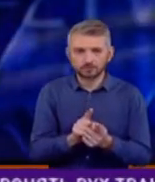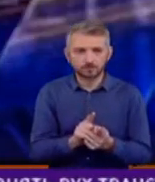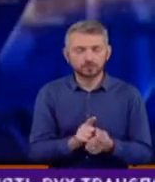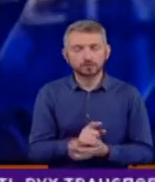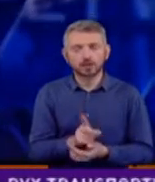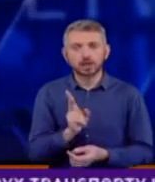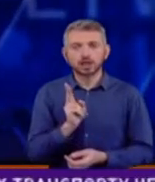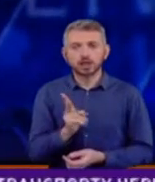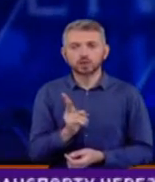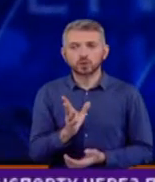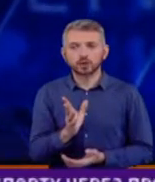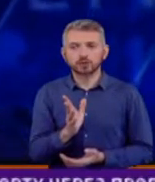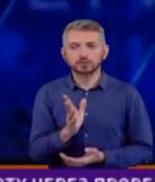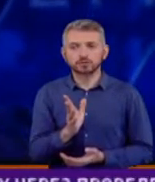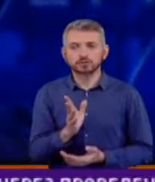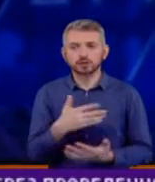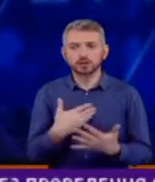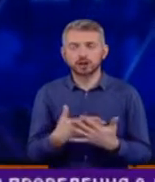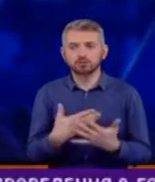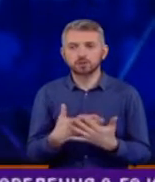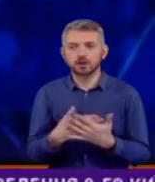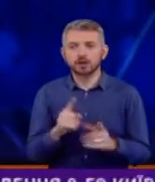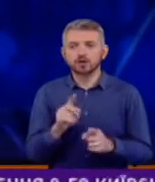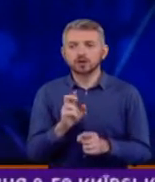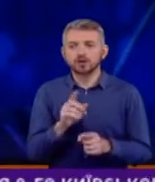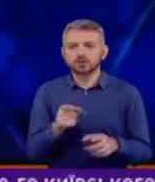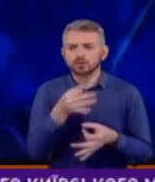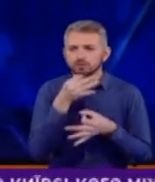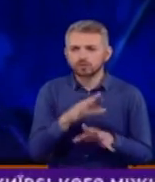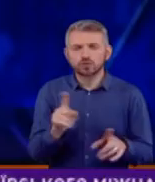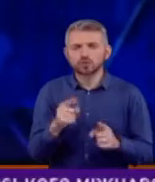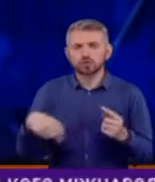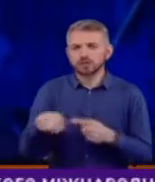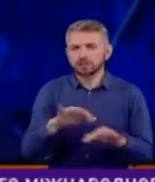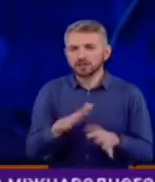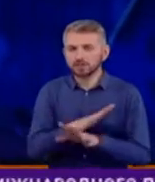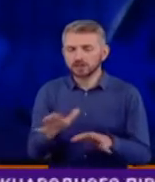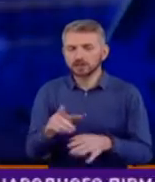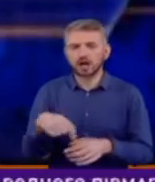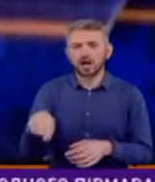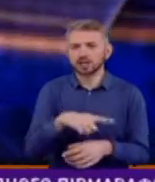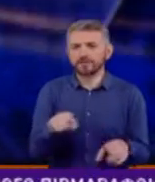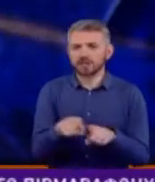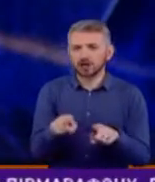Которые, как бы, что бы с ними ни происходило, они все равно